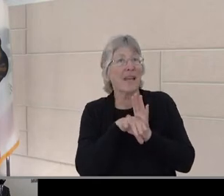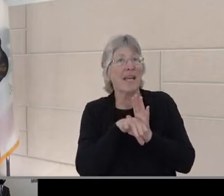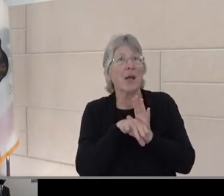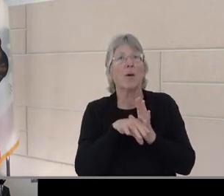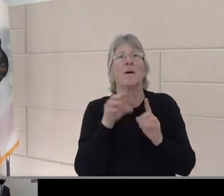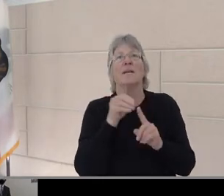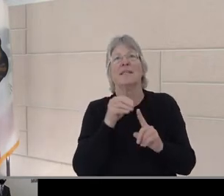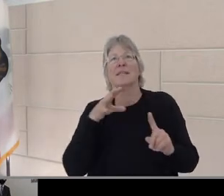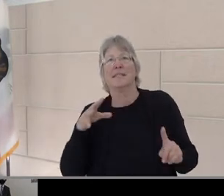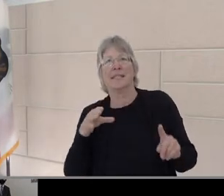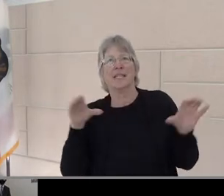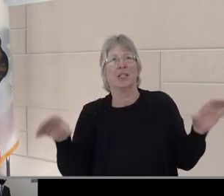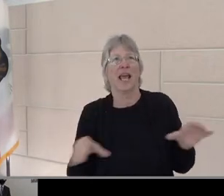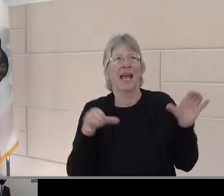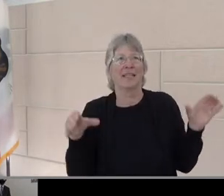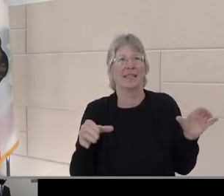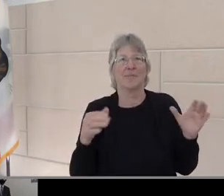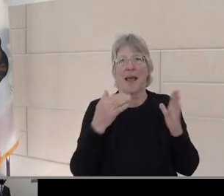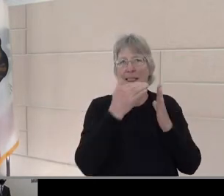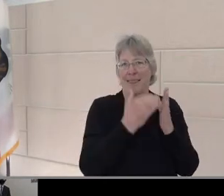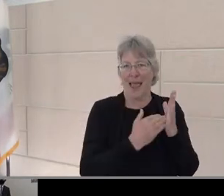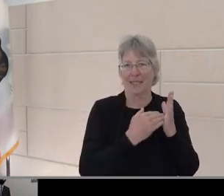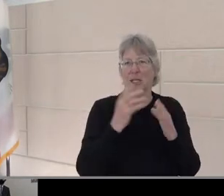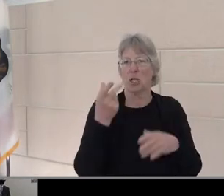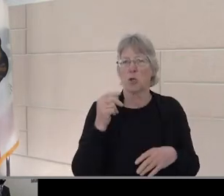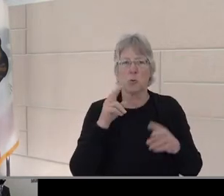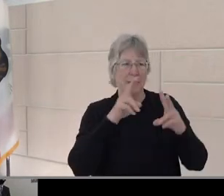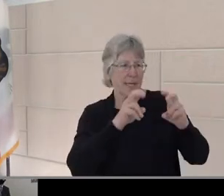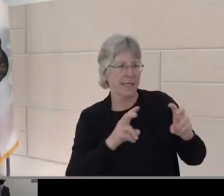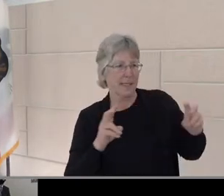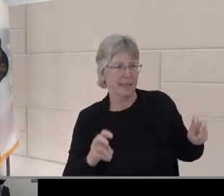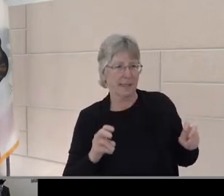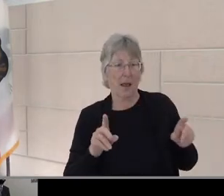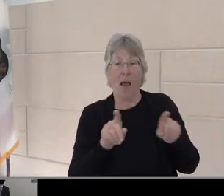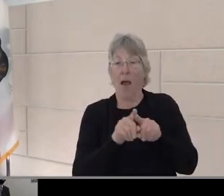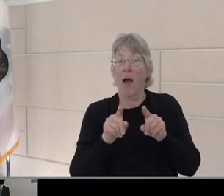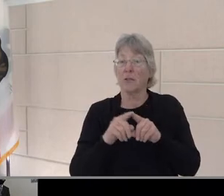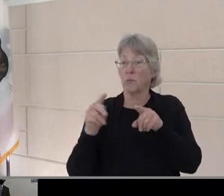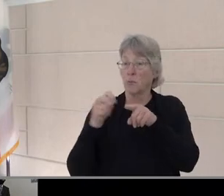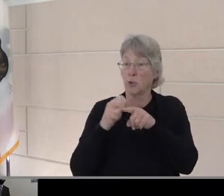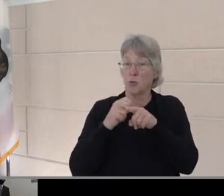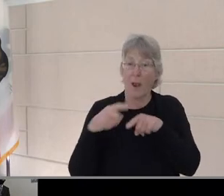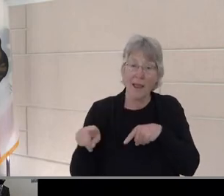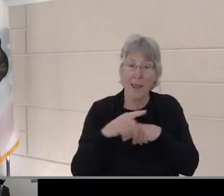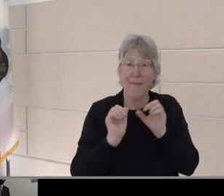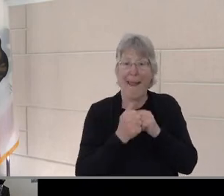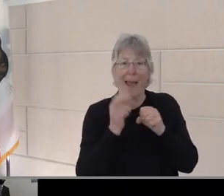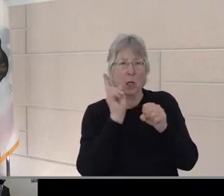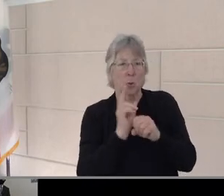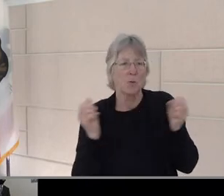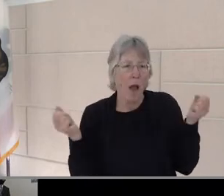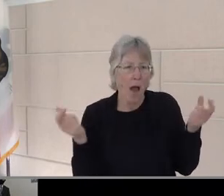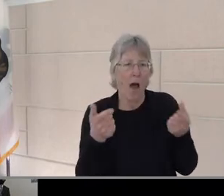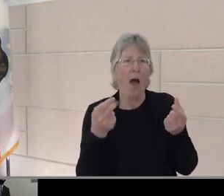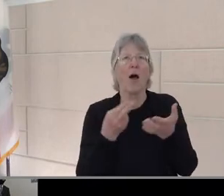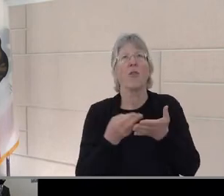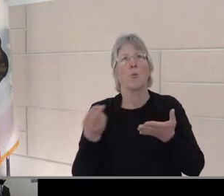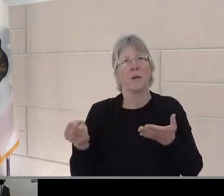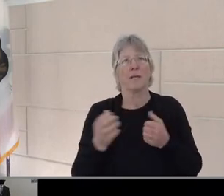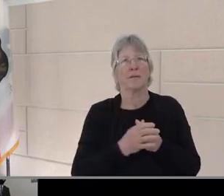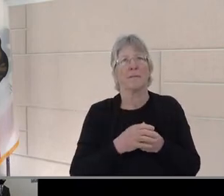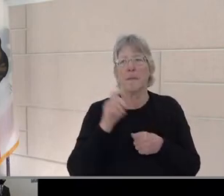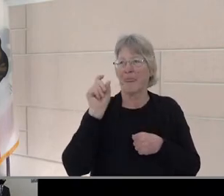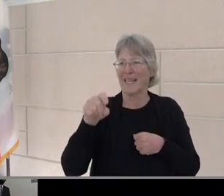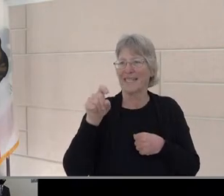កម្មវិធីហេមេរៀនហើយនឹងបង្ហាត់ឲ្យប្រើធនធានទាំងអស់ហ្នឹង